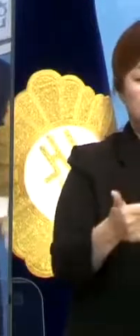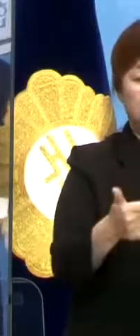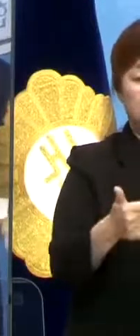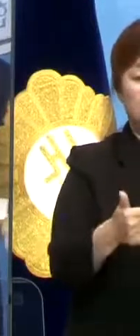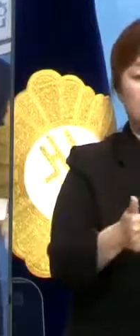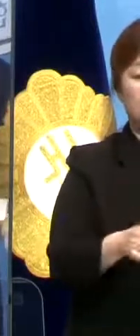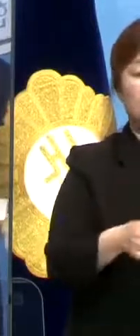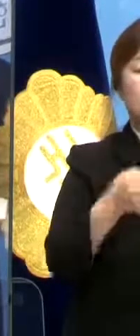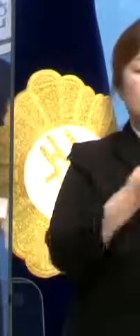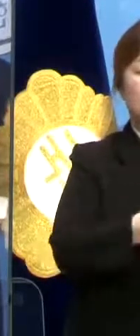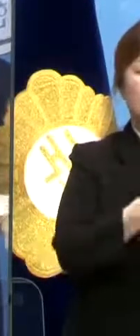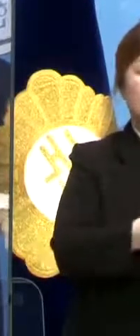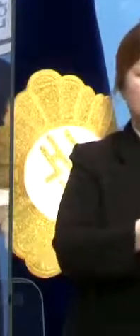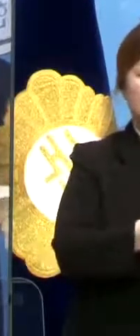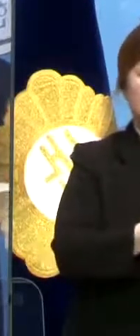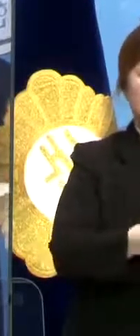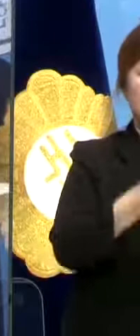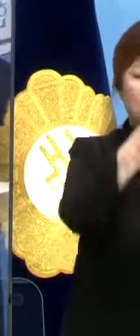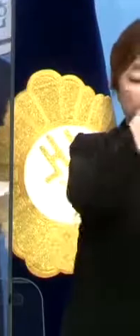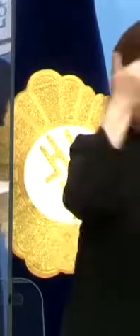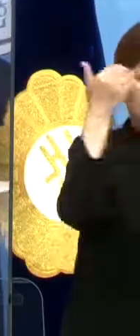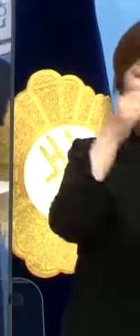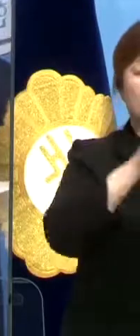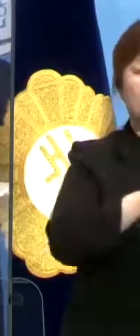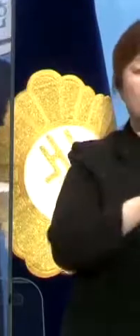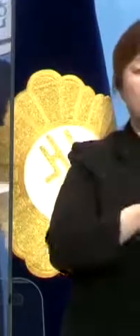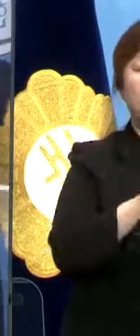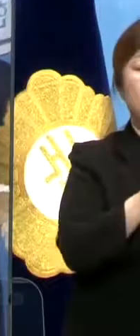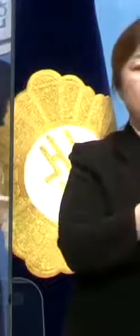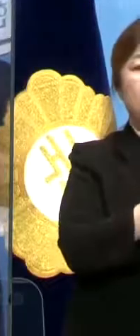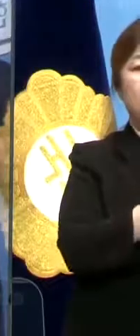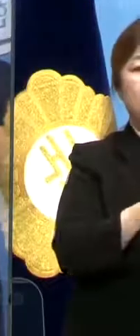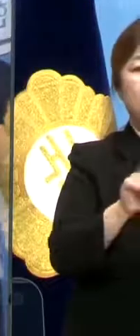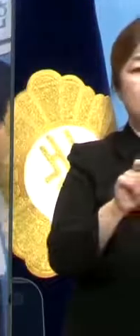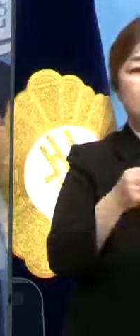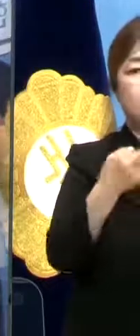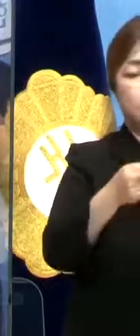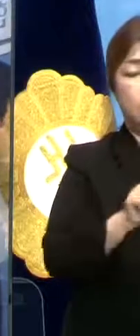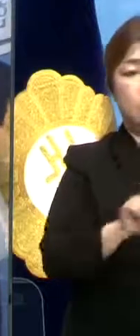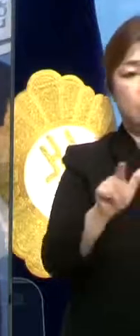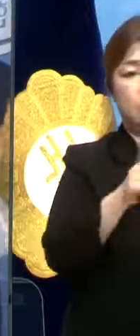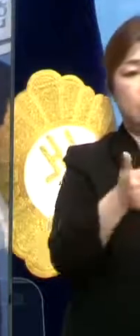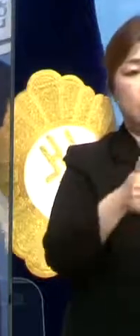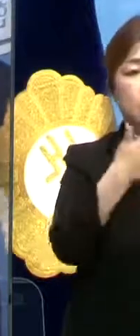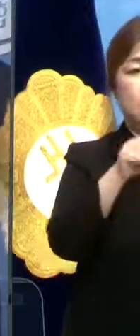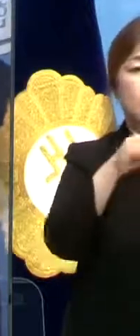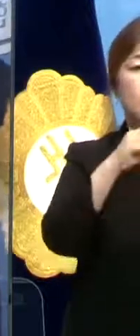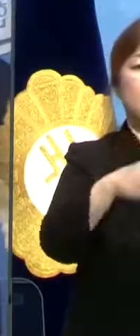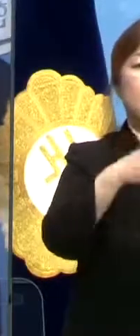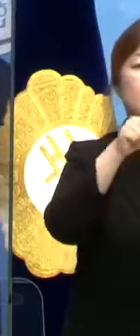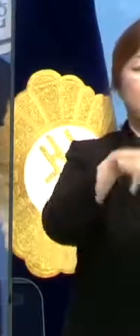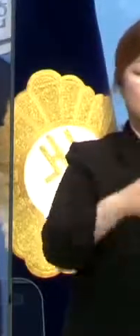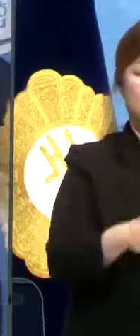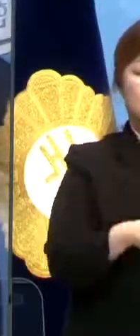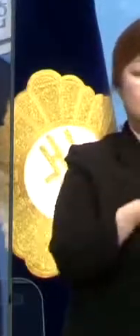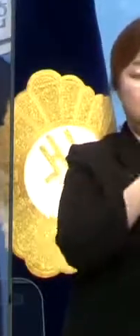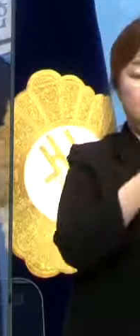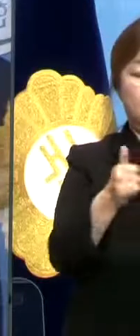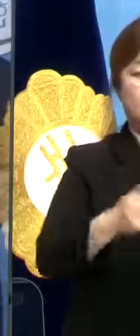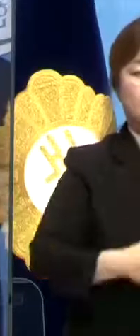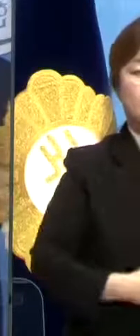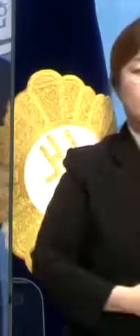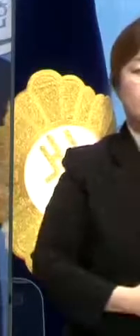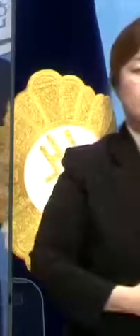그리고 안타까운 저럼 작년 노동자 10월 10일날 사망하신 고장 독주 이렇게 내부입니다